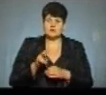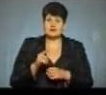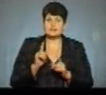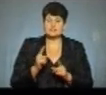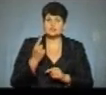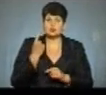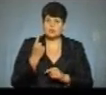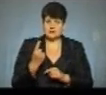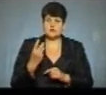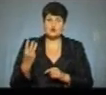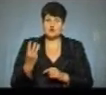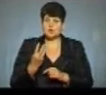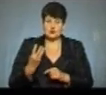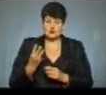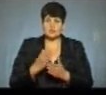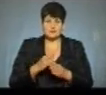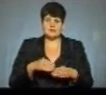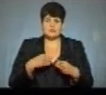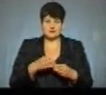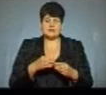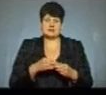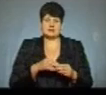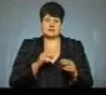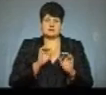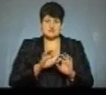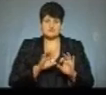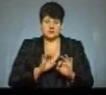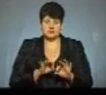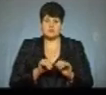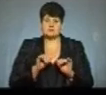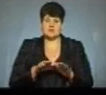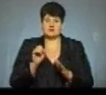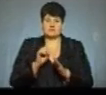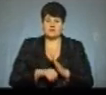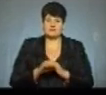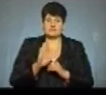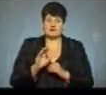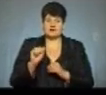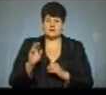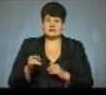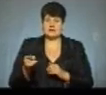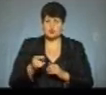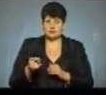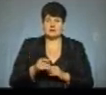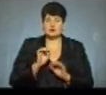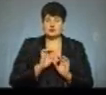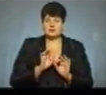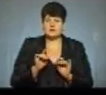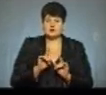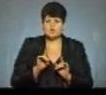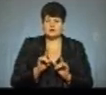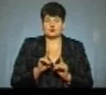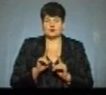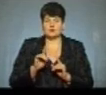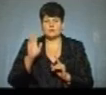одна з трьох осіб, які мали давати свідчення у справі вбивства Віталія Ващенка. Тернополянка Світлана Козак розповіла, що